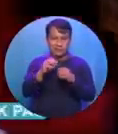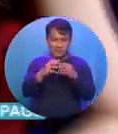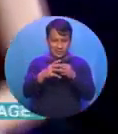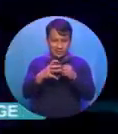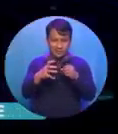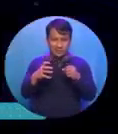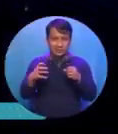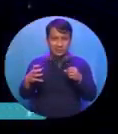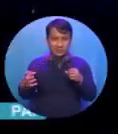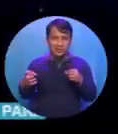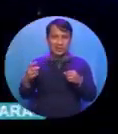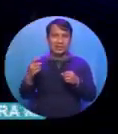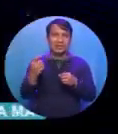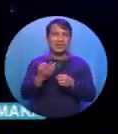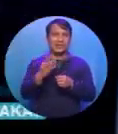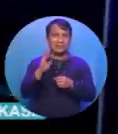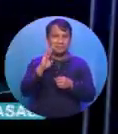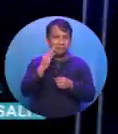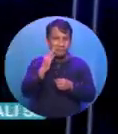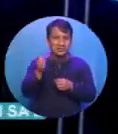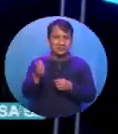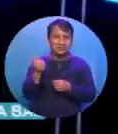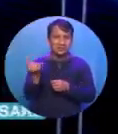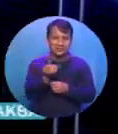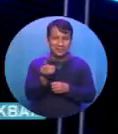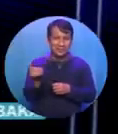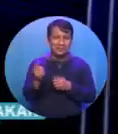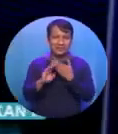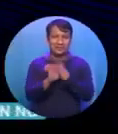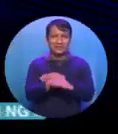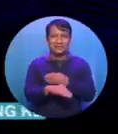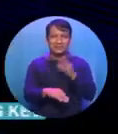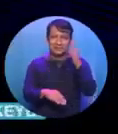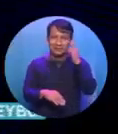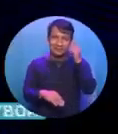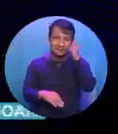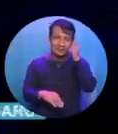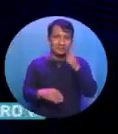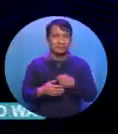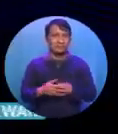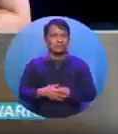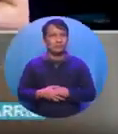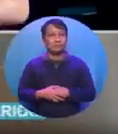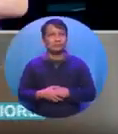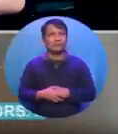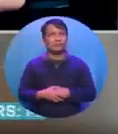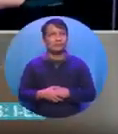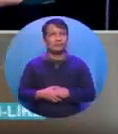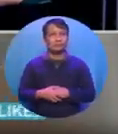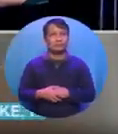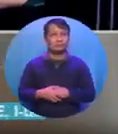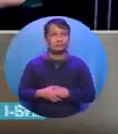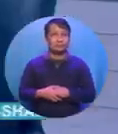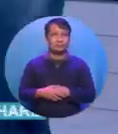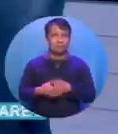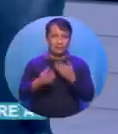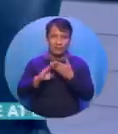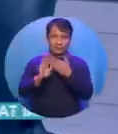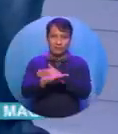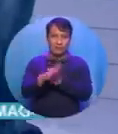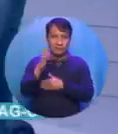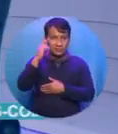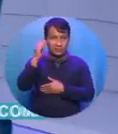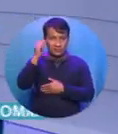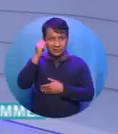Ang bitter nyo kasi sa isa-isa. Oh my God! Back to you, idol. Okay. Salamat, Chang Marx. At magbabalik pa po